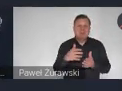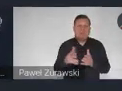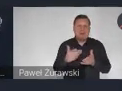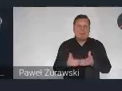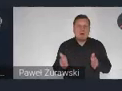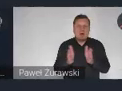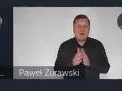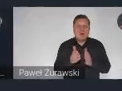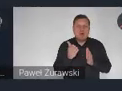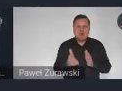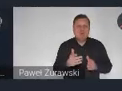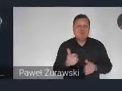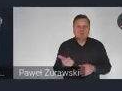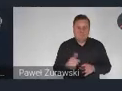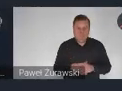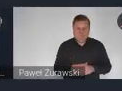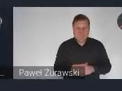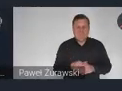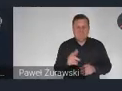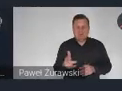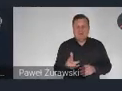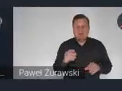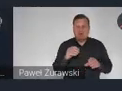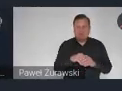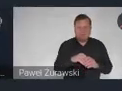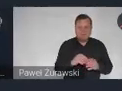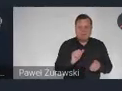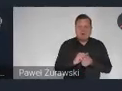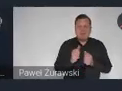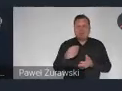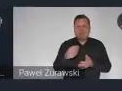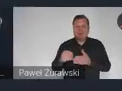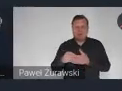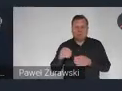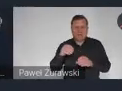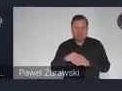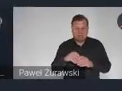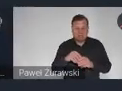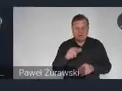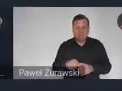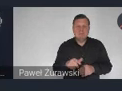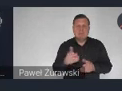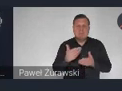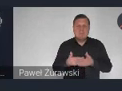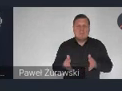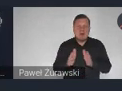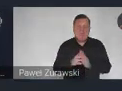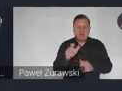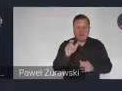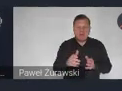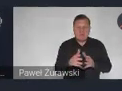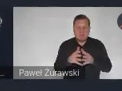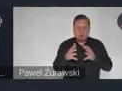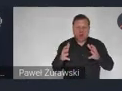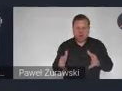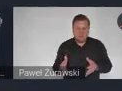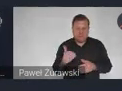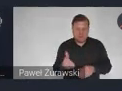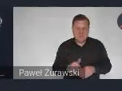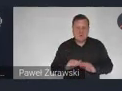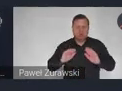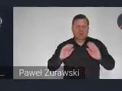są to inwestycje lub i zakupy inwestycyjne które prowadzą do powiększenia majątku jednostki Mówiąc